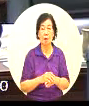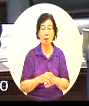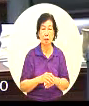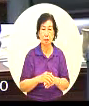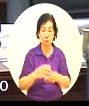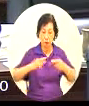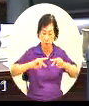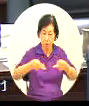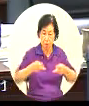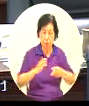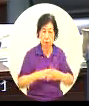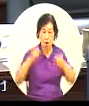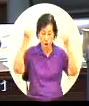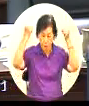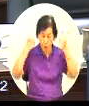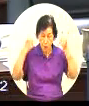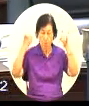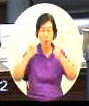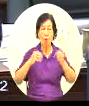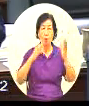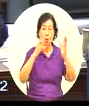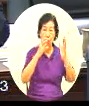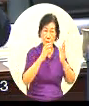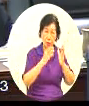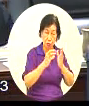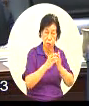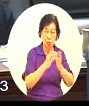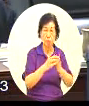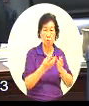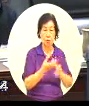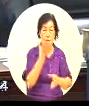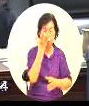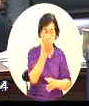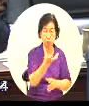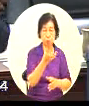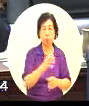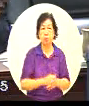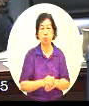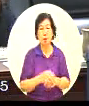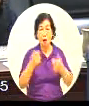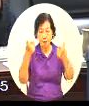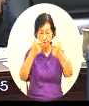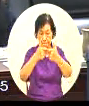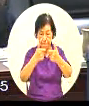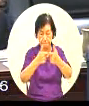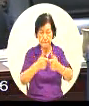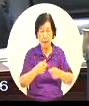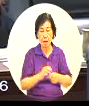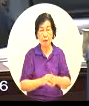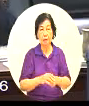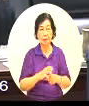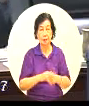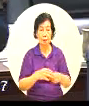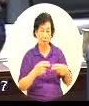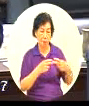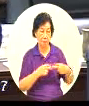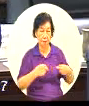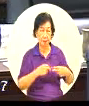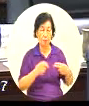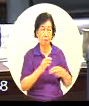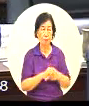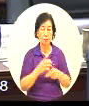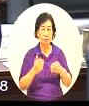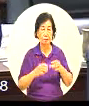间，吼、哦，是毋安尼？啊，咱对配合小英的政策，配合咱高雄的啊健康城